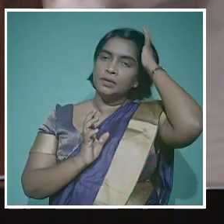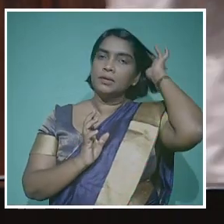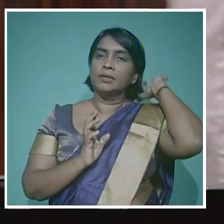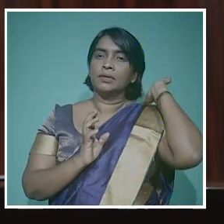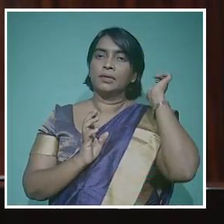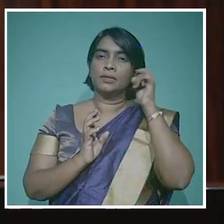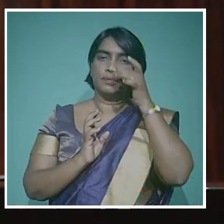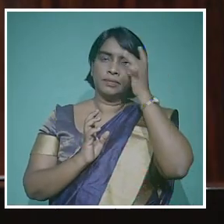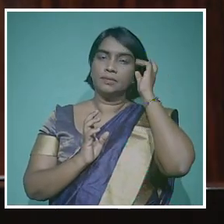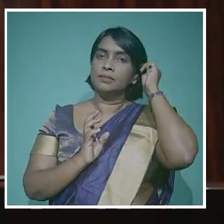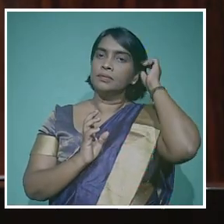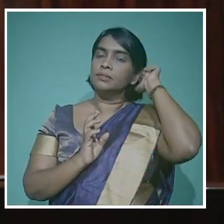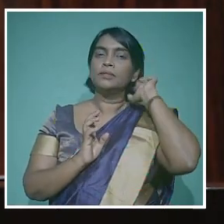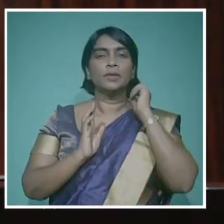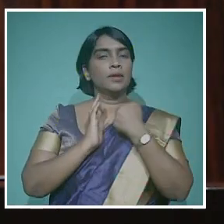කනායකතුමනි